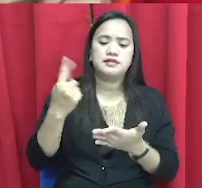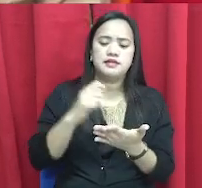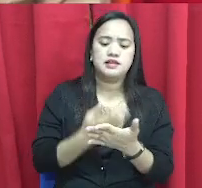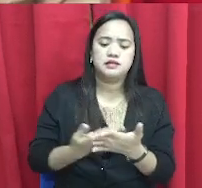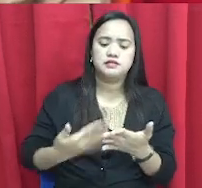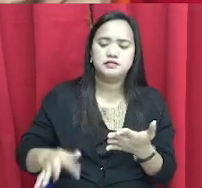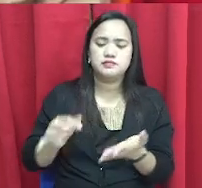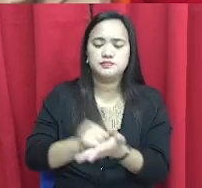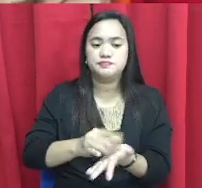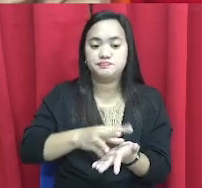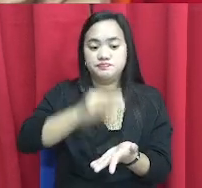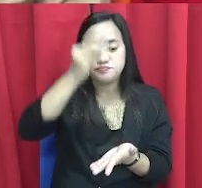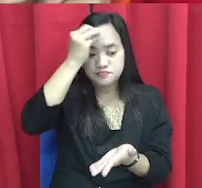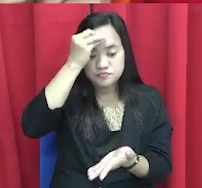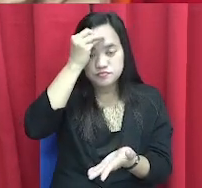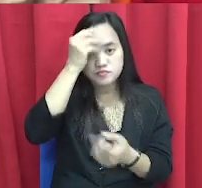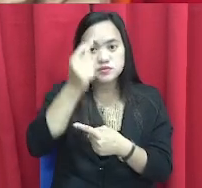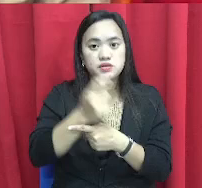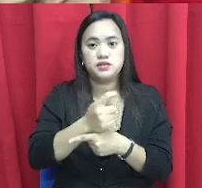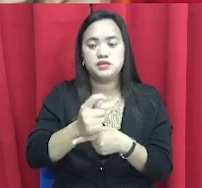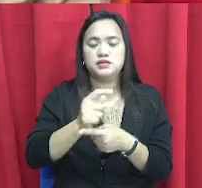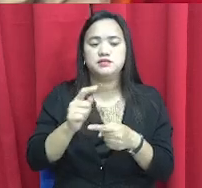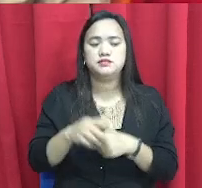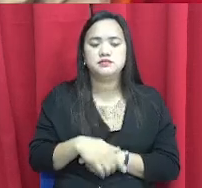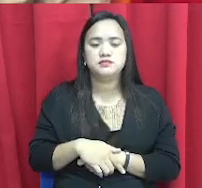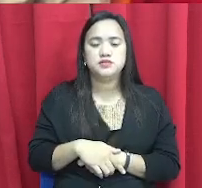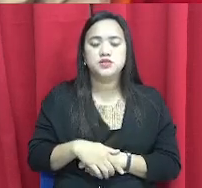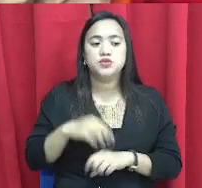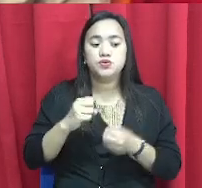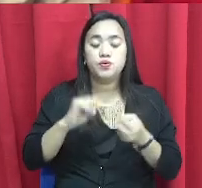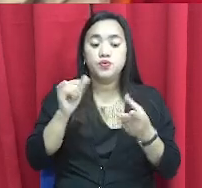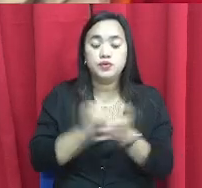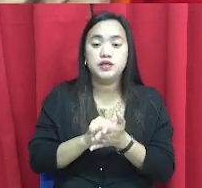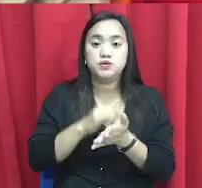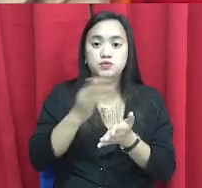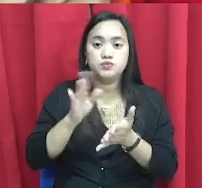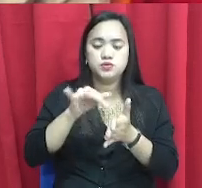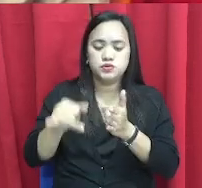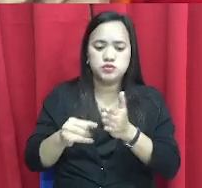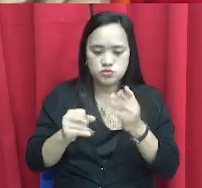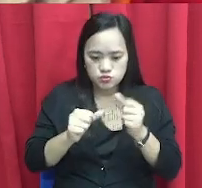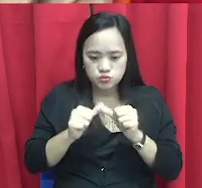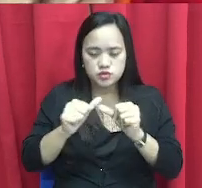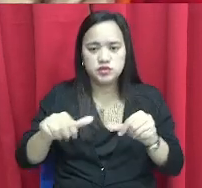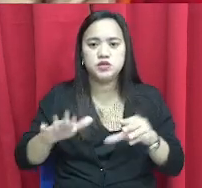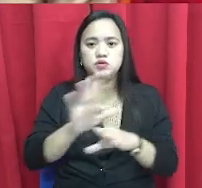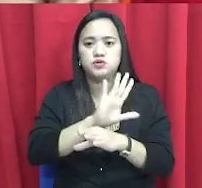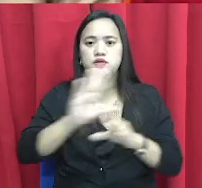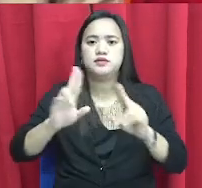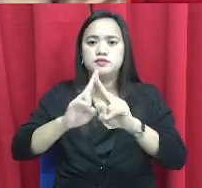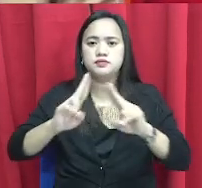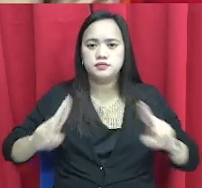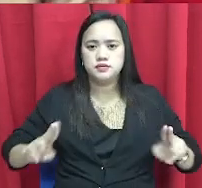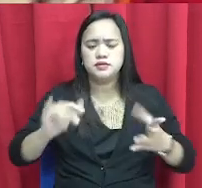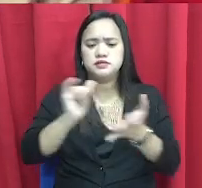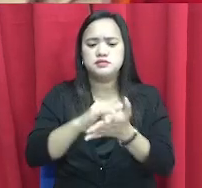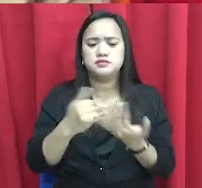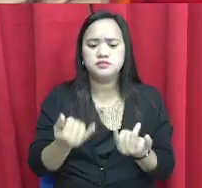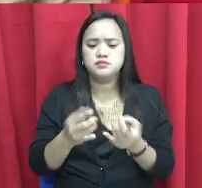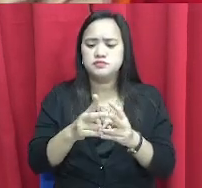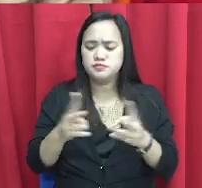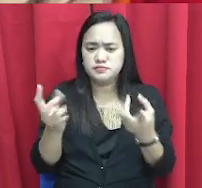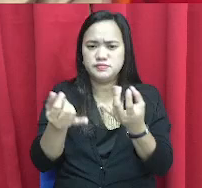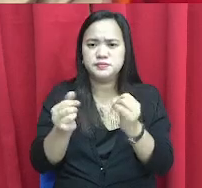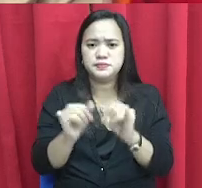doon Ano ba yung mga training na natanggap niyo doon upang maipagpatuloy natin sa loob ng bahay yun ang pinakamahalaga upang